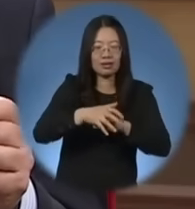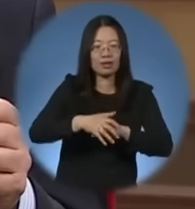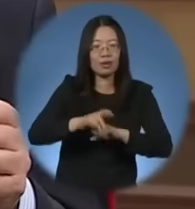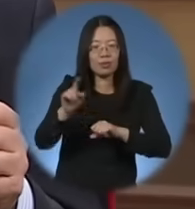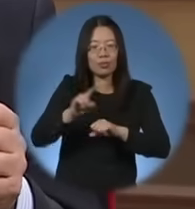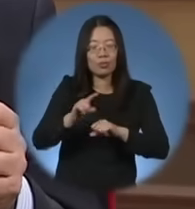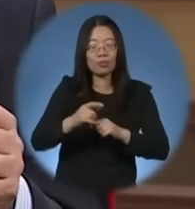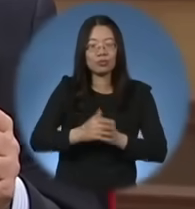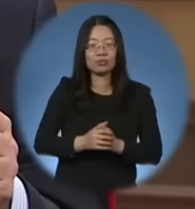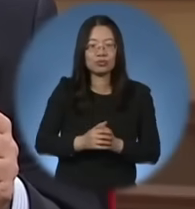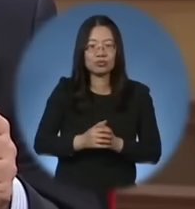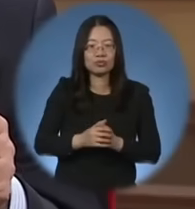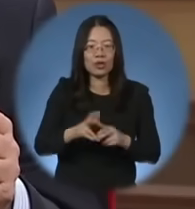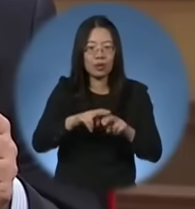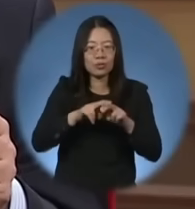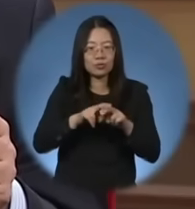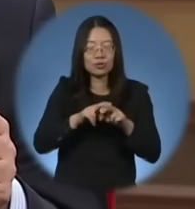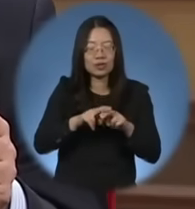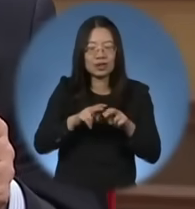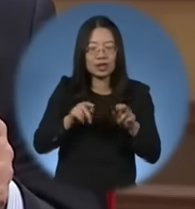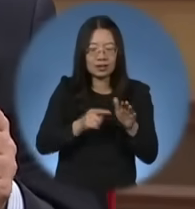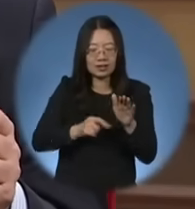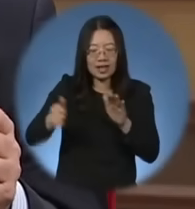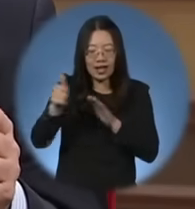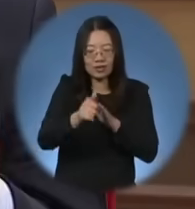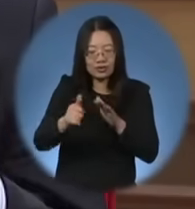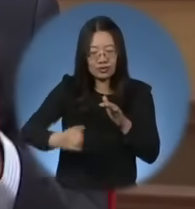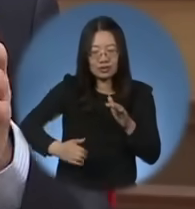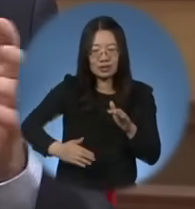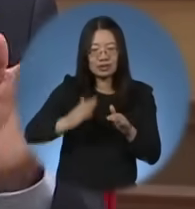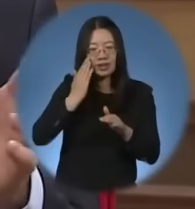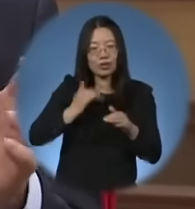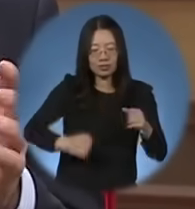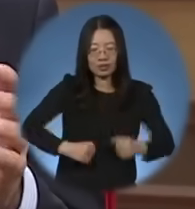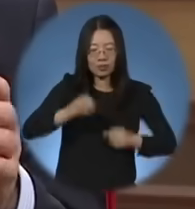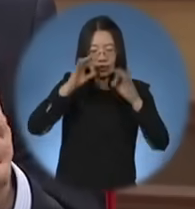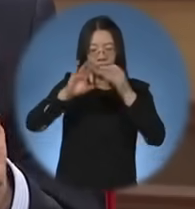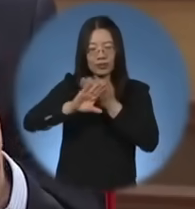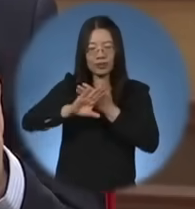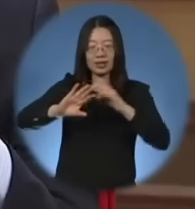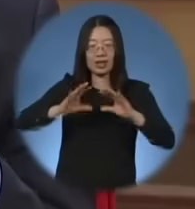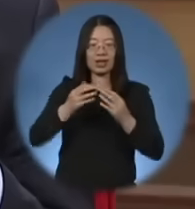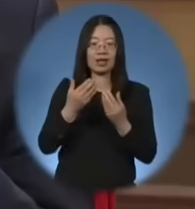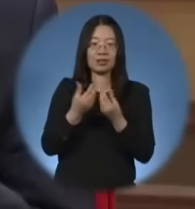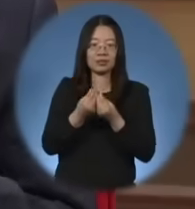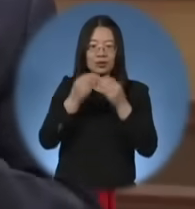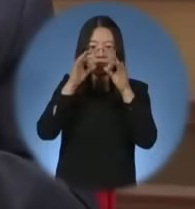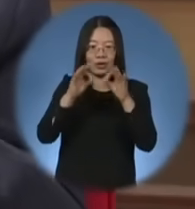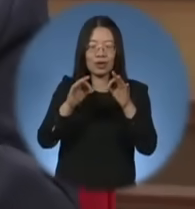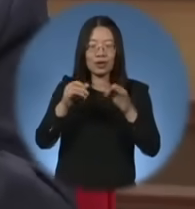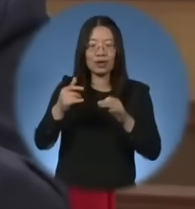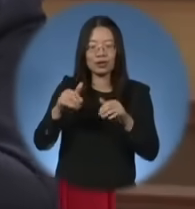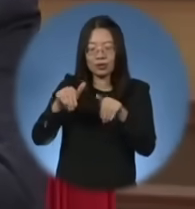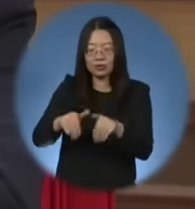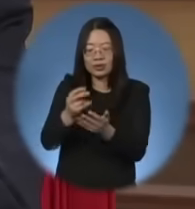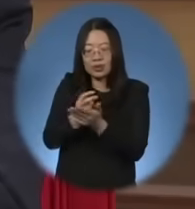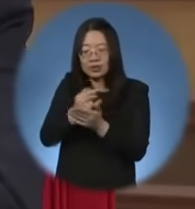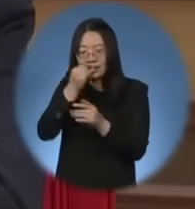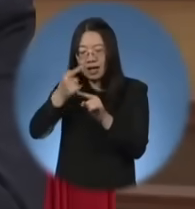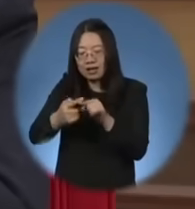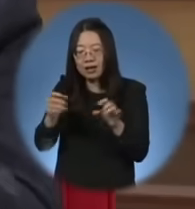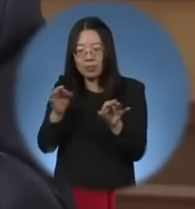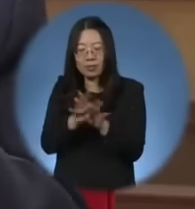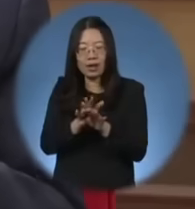족에 우물리 나온 정이 본다면 다른 나라에 비해서 노비 체도 있다가